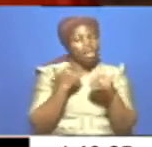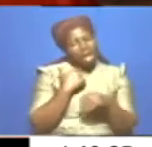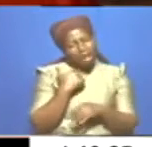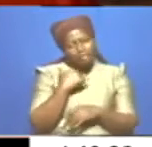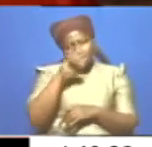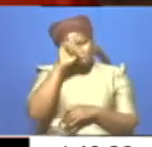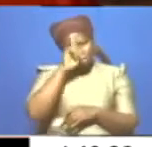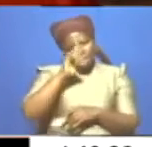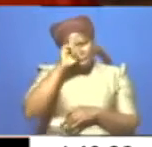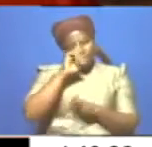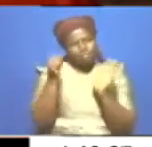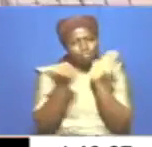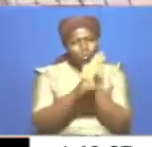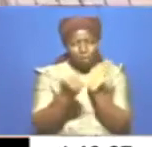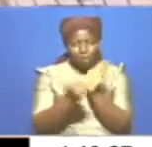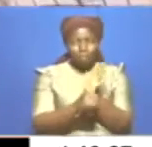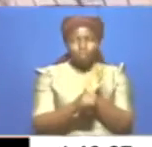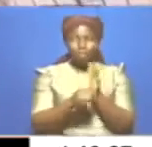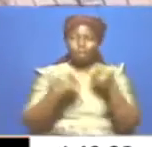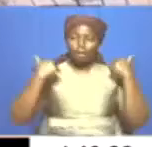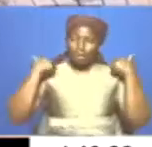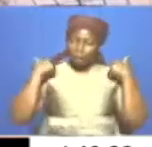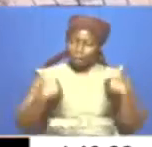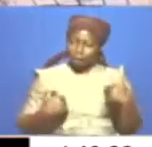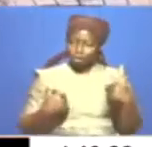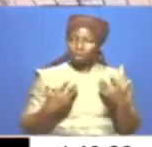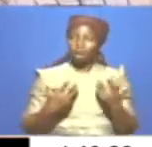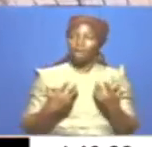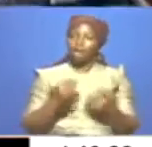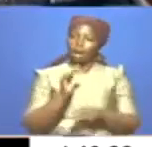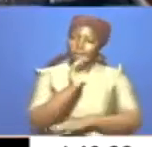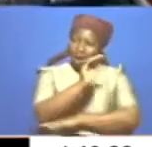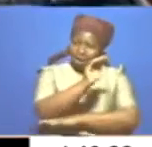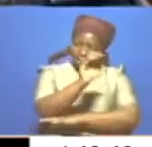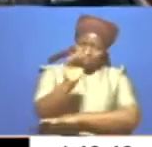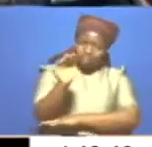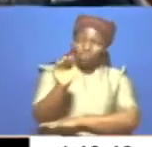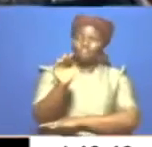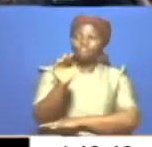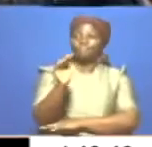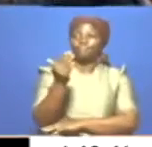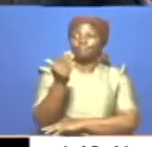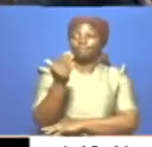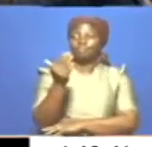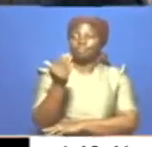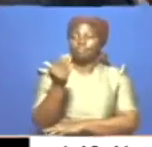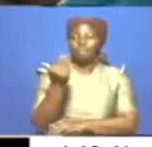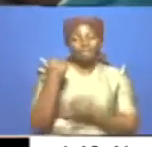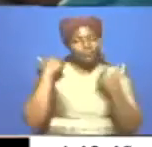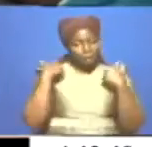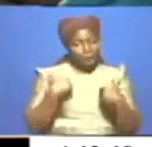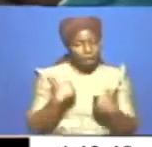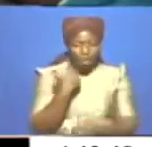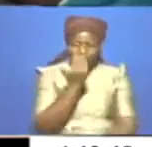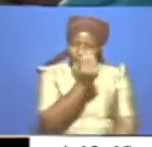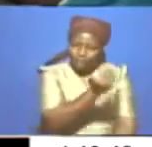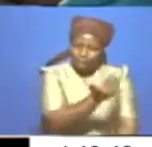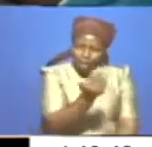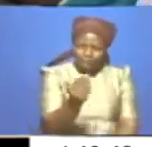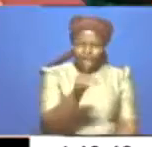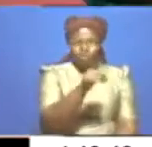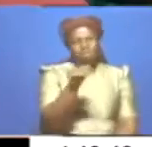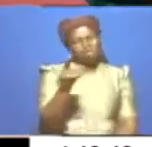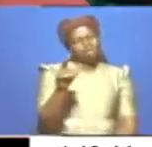problem. I am urging you. I am begging you. Kama viongozi